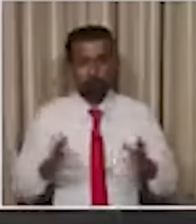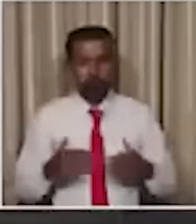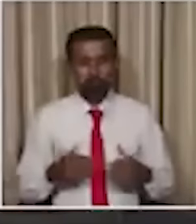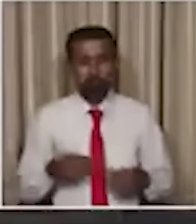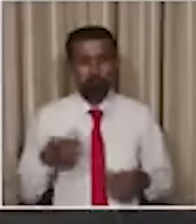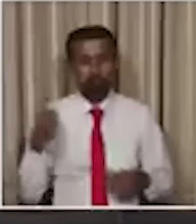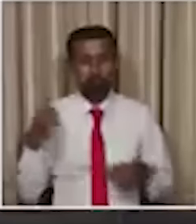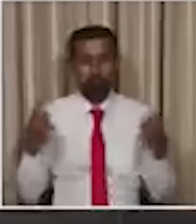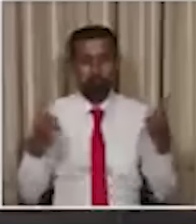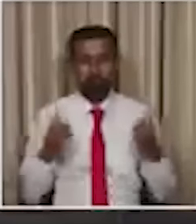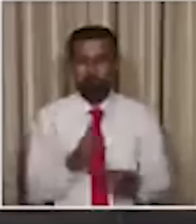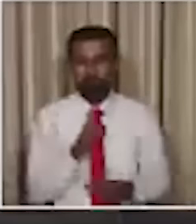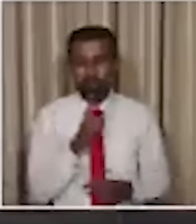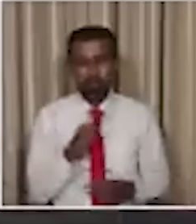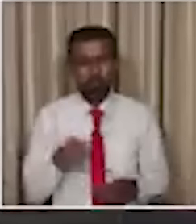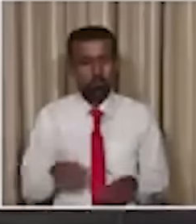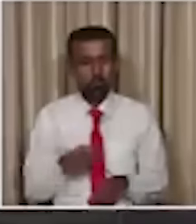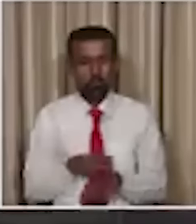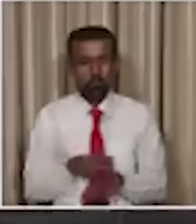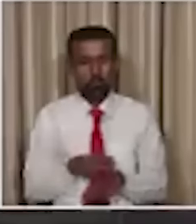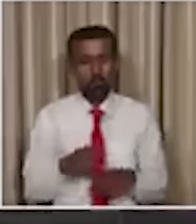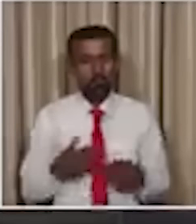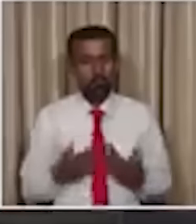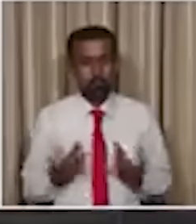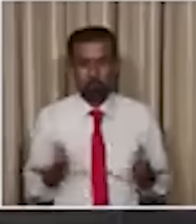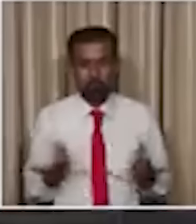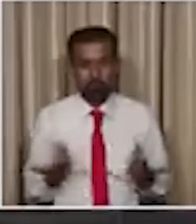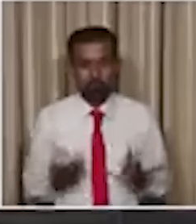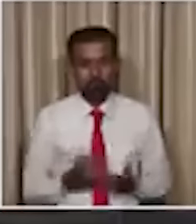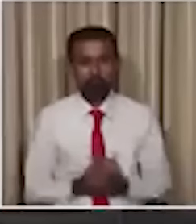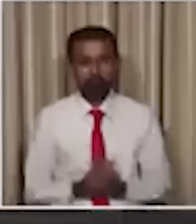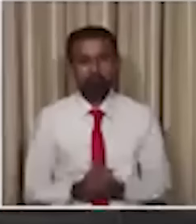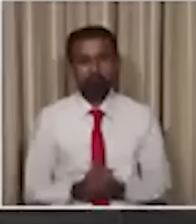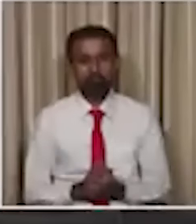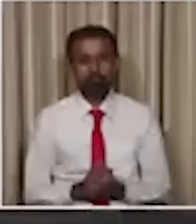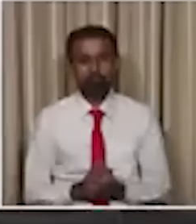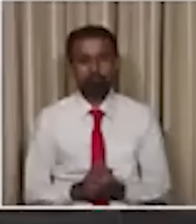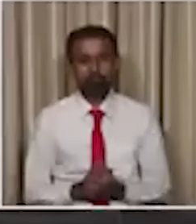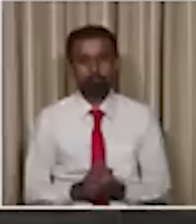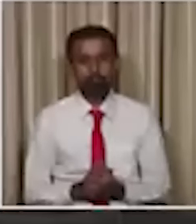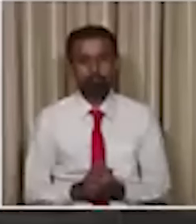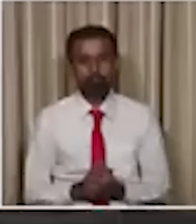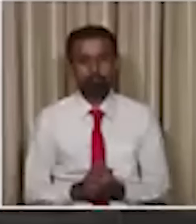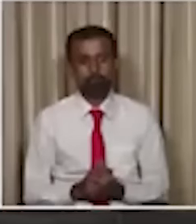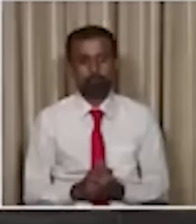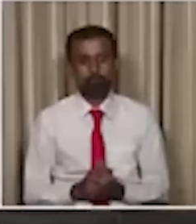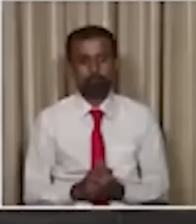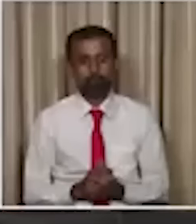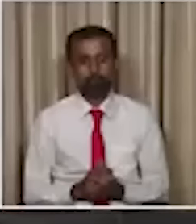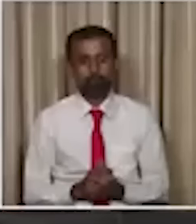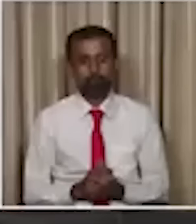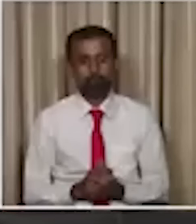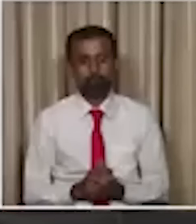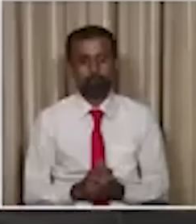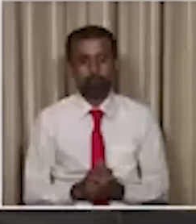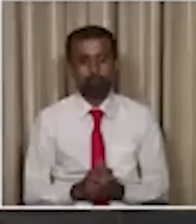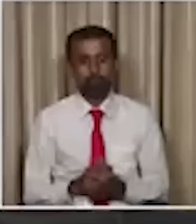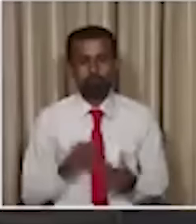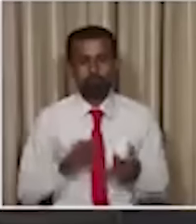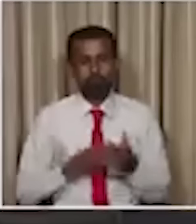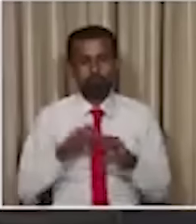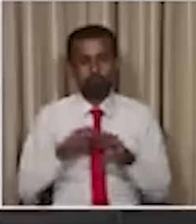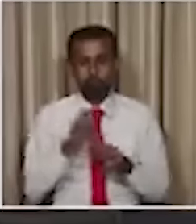වෙනත් කරුණු ප්‍රකාශ කිරීමට මේ අවස්ථාවේ හැකියාවක් නැත. එතකොට සරත්